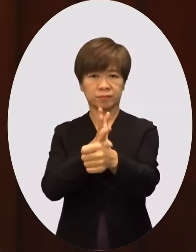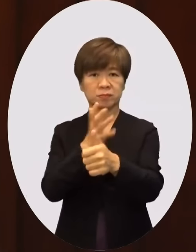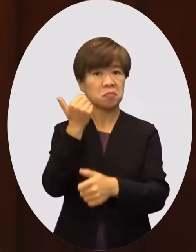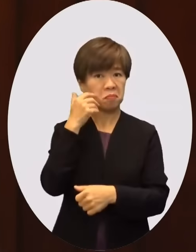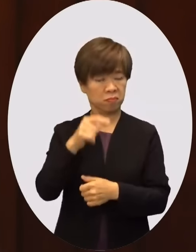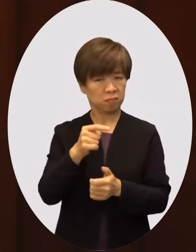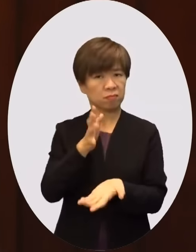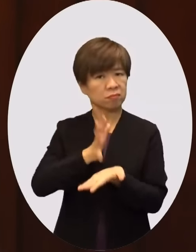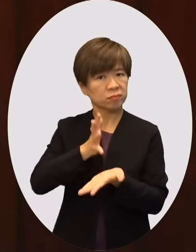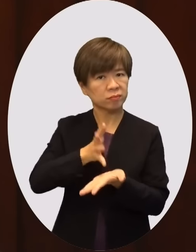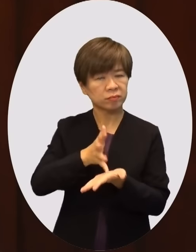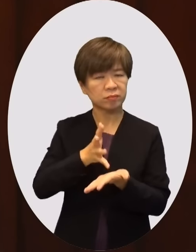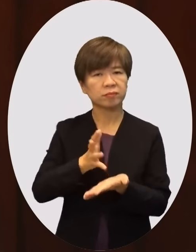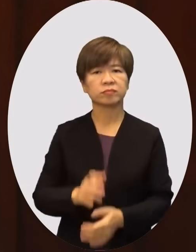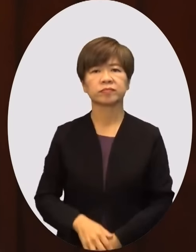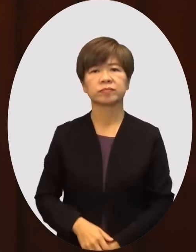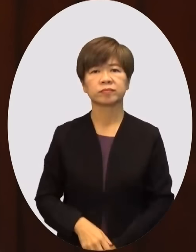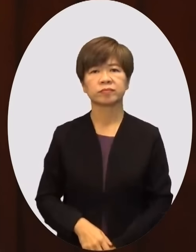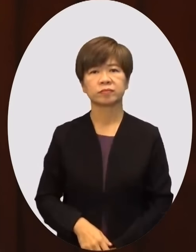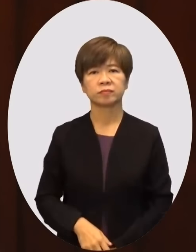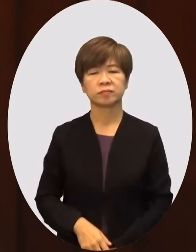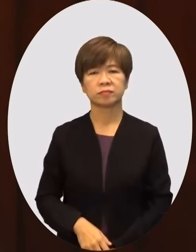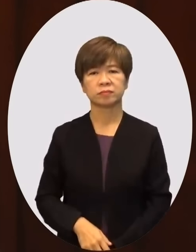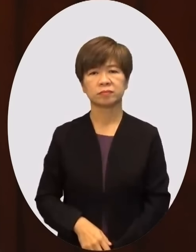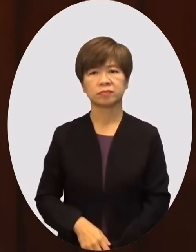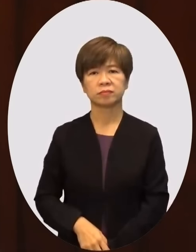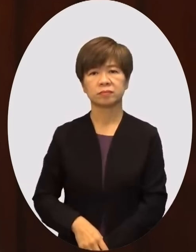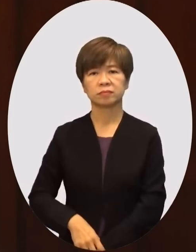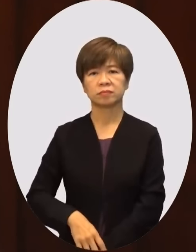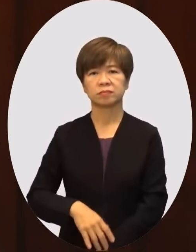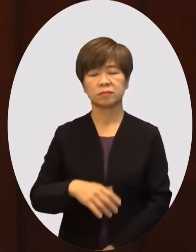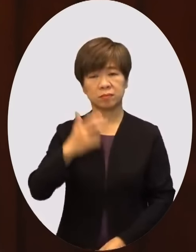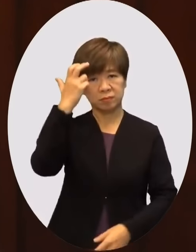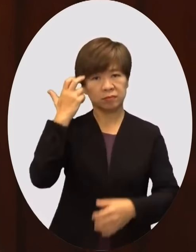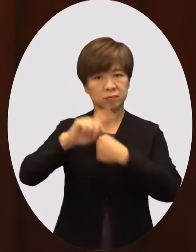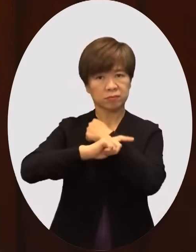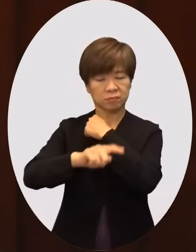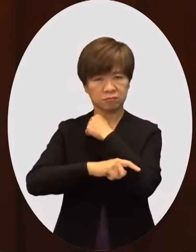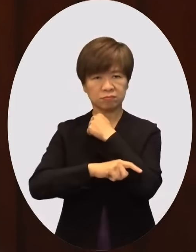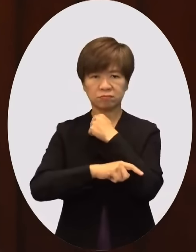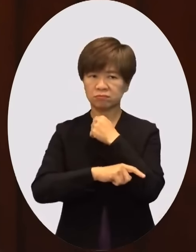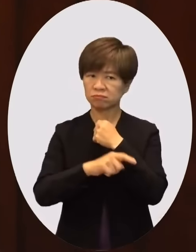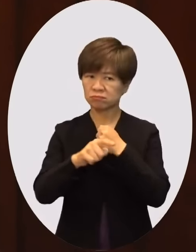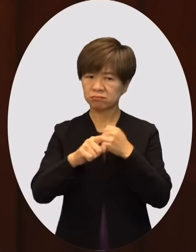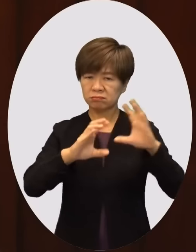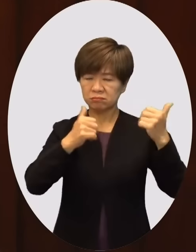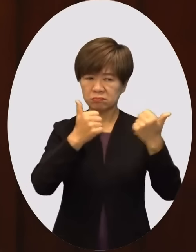您这样子的组织的推理的话，那是不是我们的宪法里面有所谓的国会优位，也就